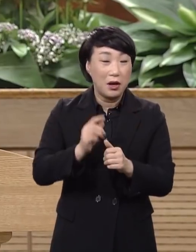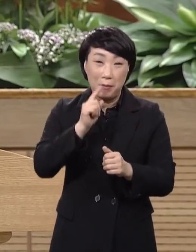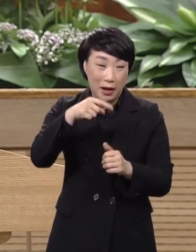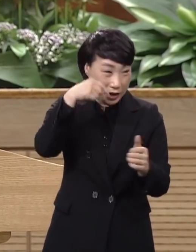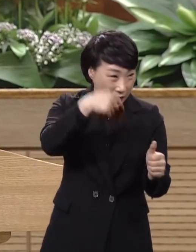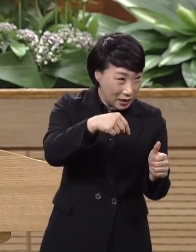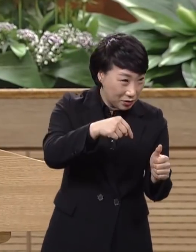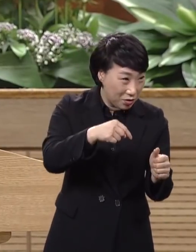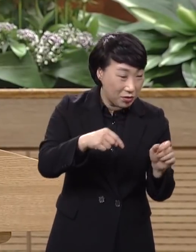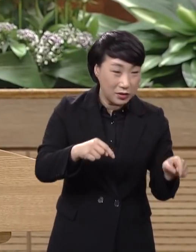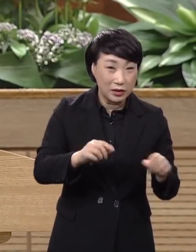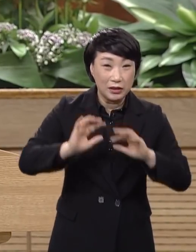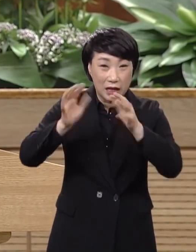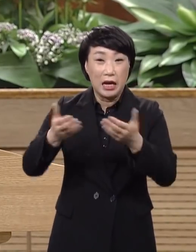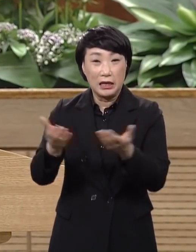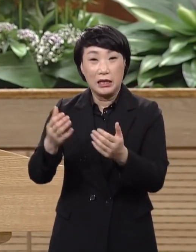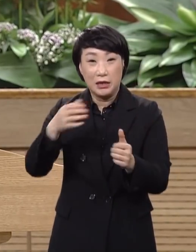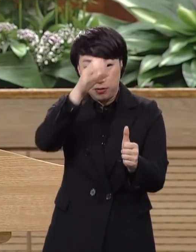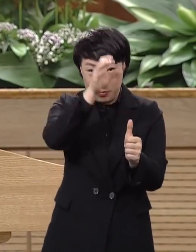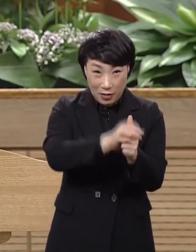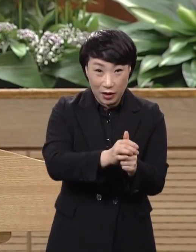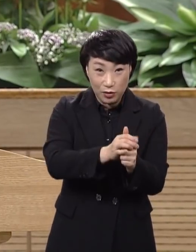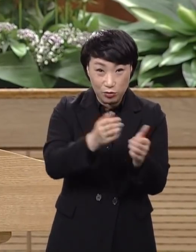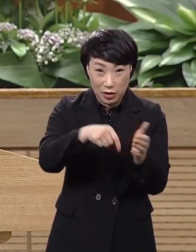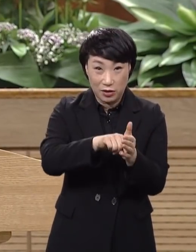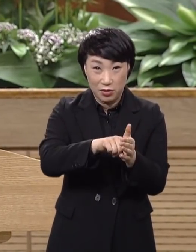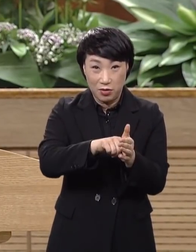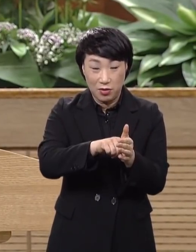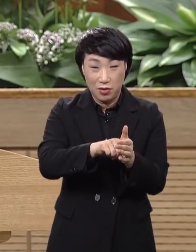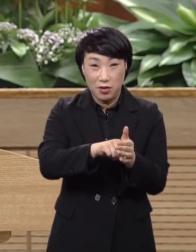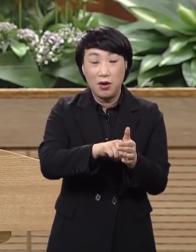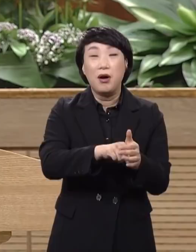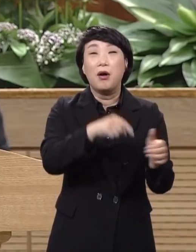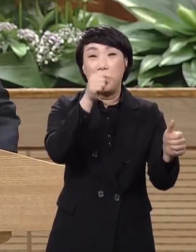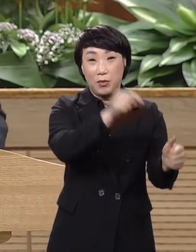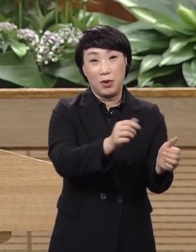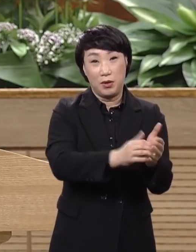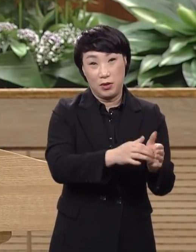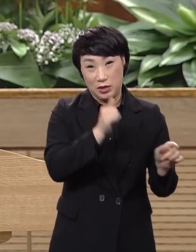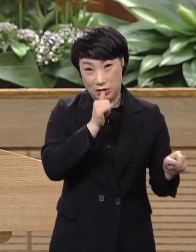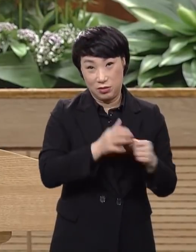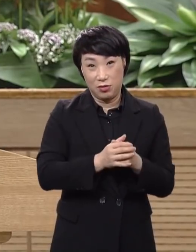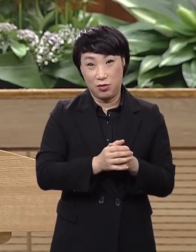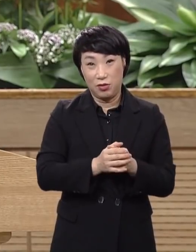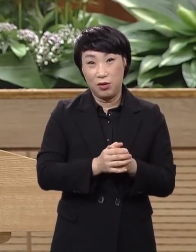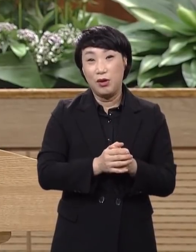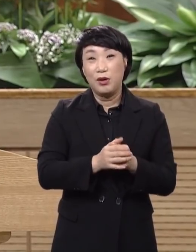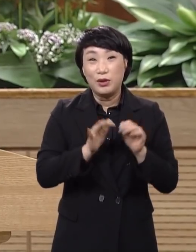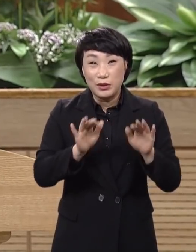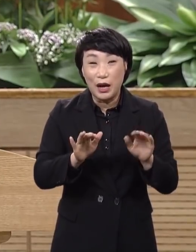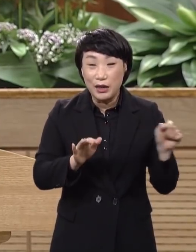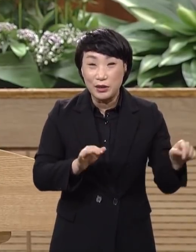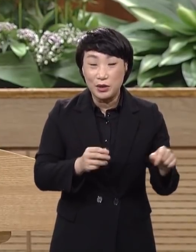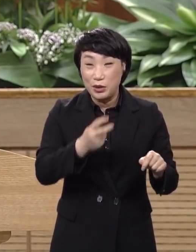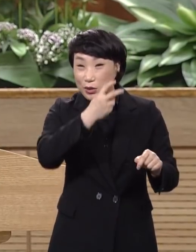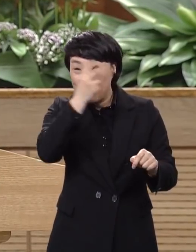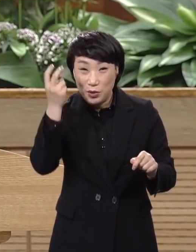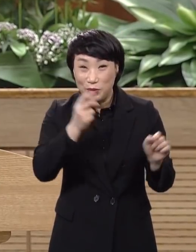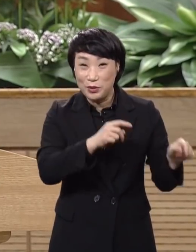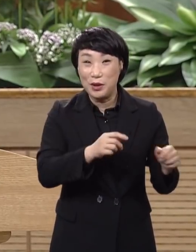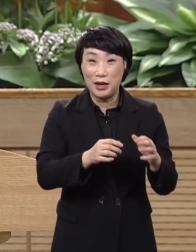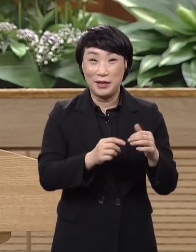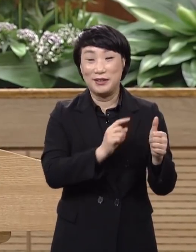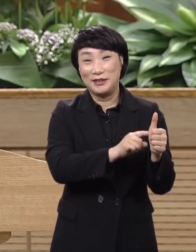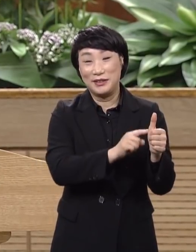해라. 이렇게 명령을 합니다. 명령을 합니다. 그러니까 이렇게 총명